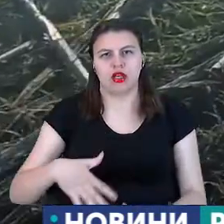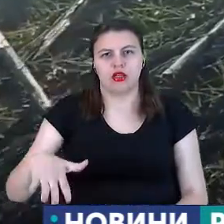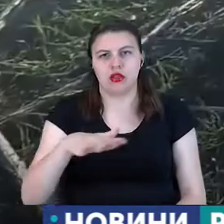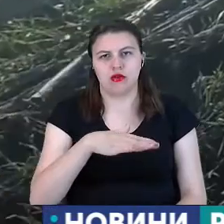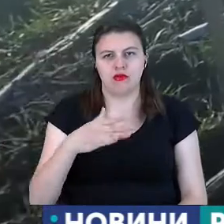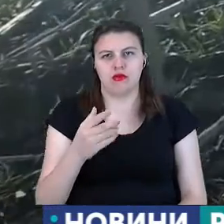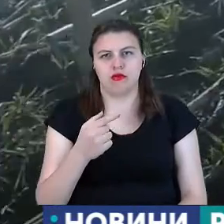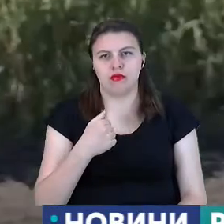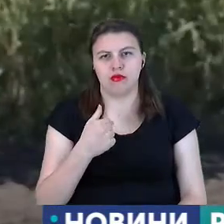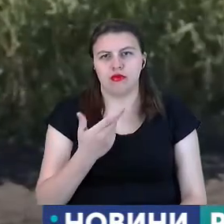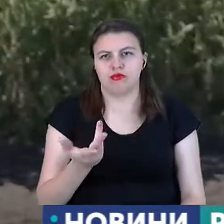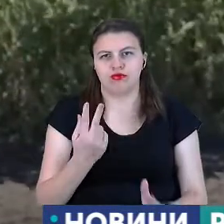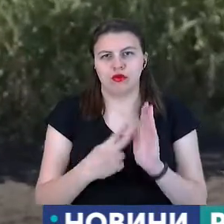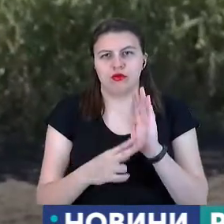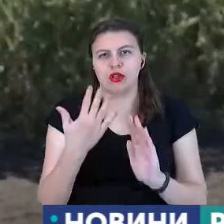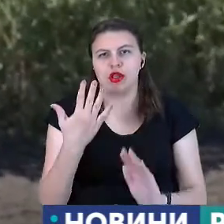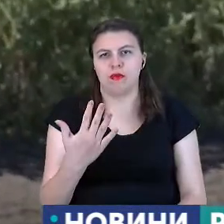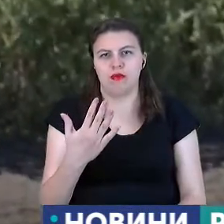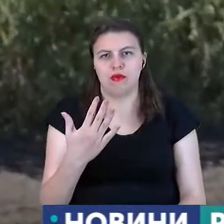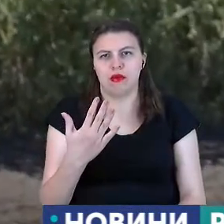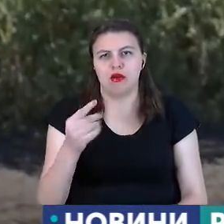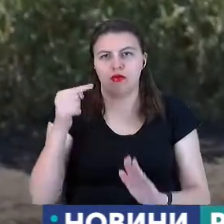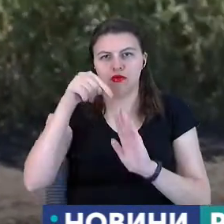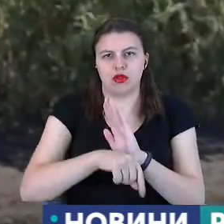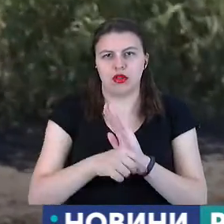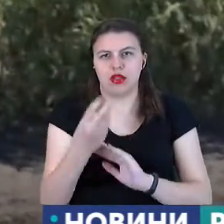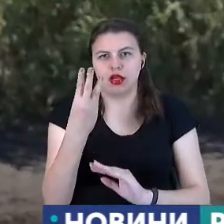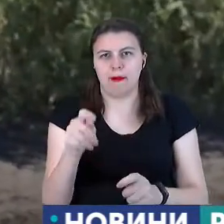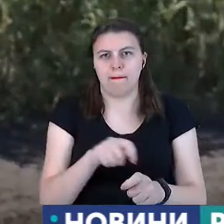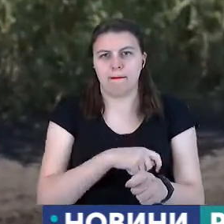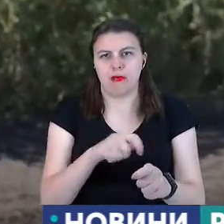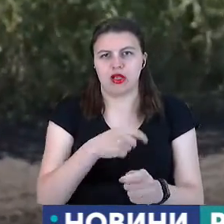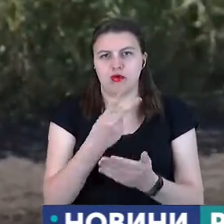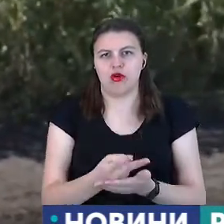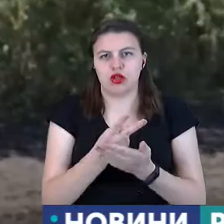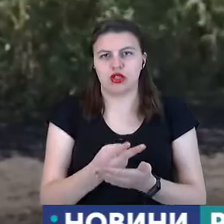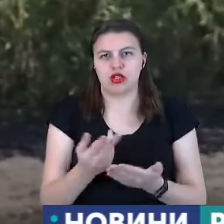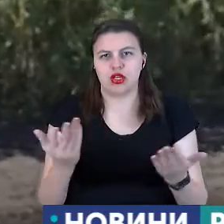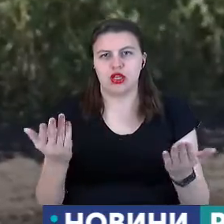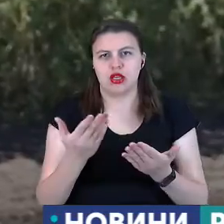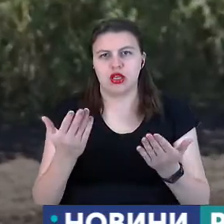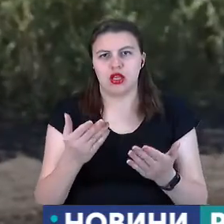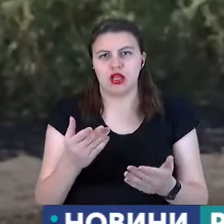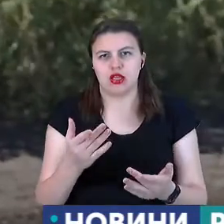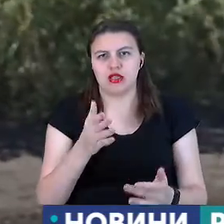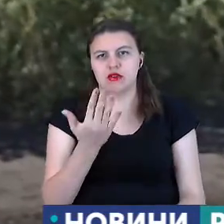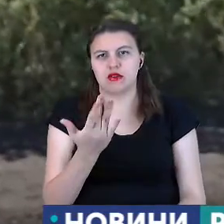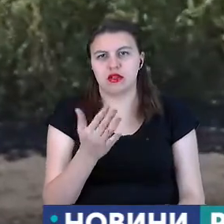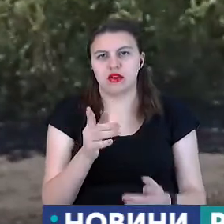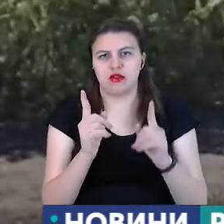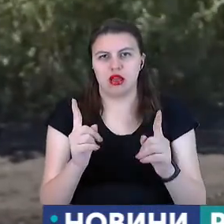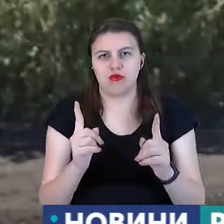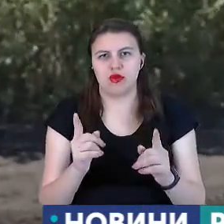землі пролежали на глибині більше ніж 3 метри, і який термін у них, як вони можуть зірватися, коли вони можуть